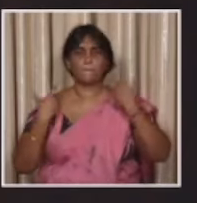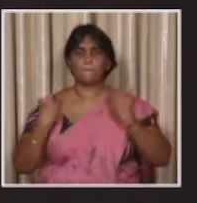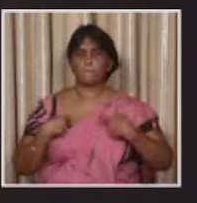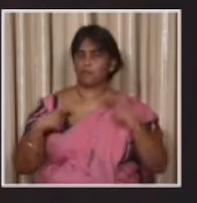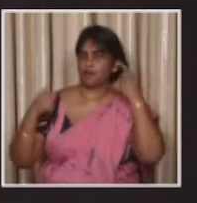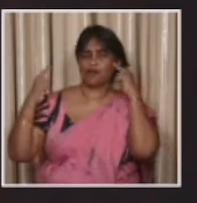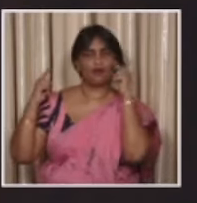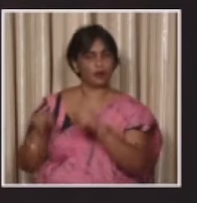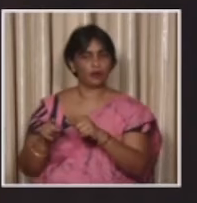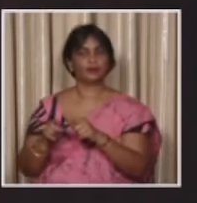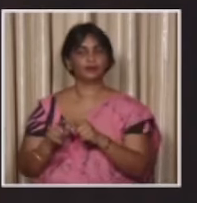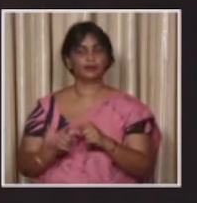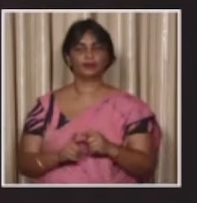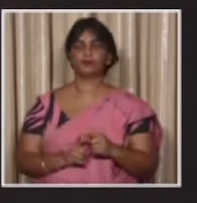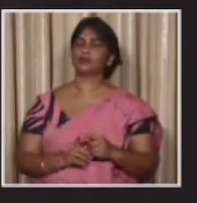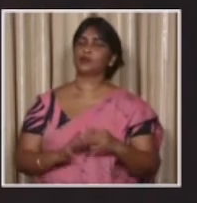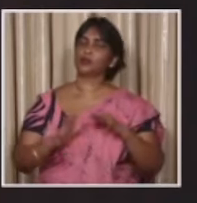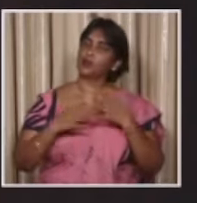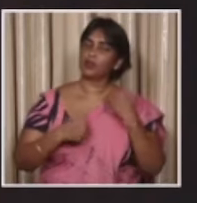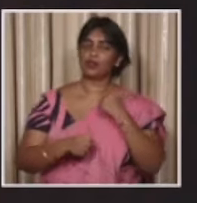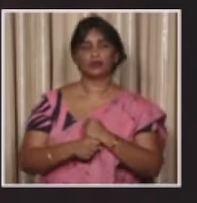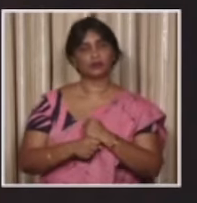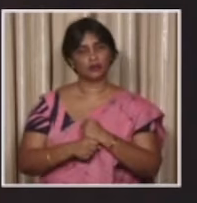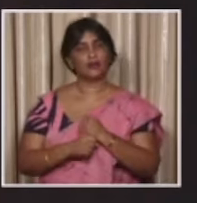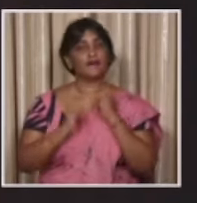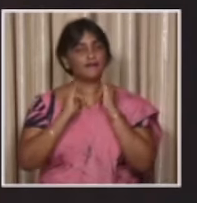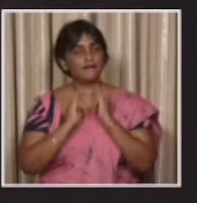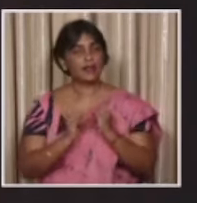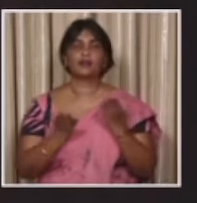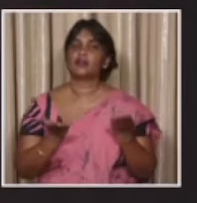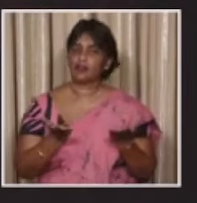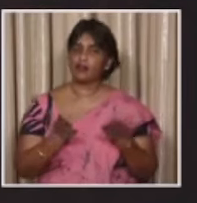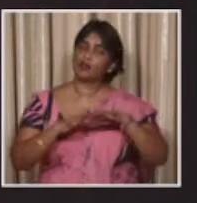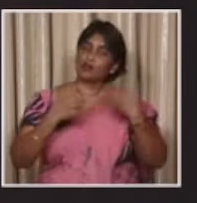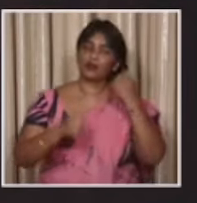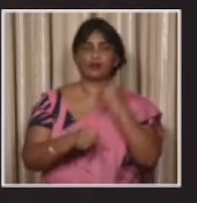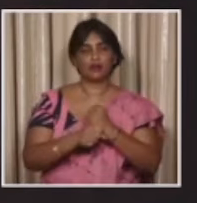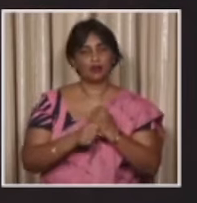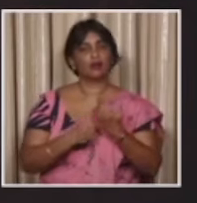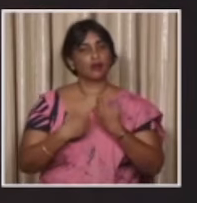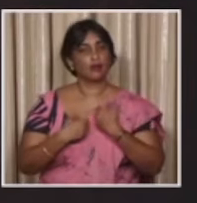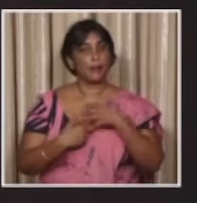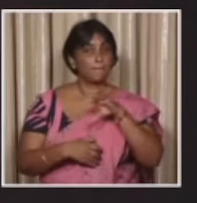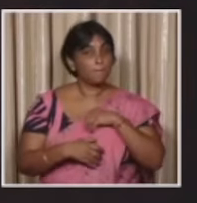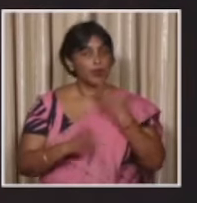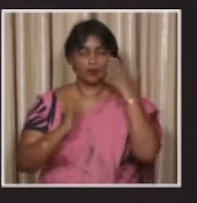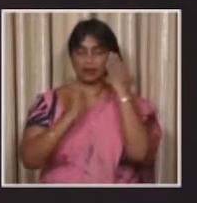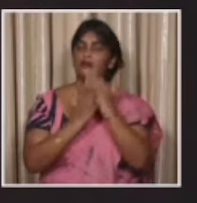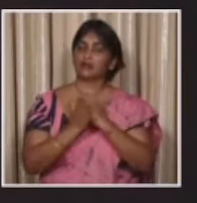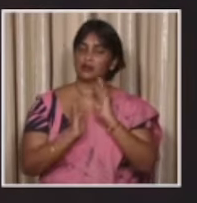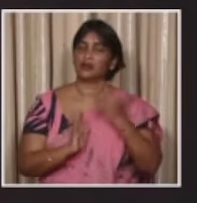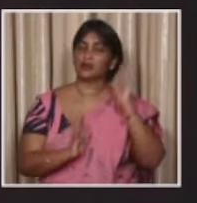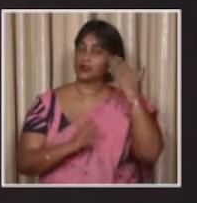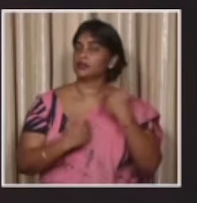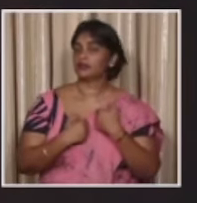ළඟට මොන ආණ්ඩුවෙත් වැරදි තියෙනවා, මොන ආණ්ඩුවෙත් අපිට එකග වෙන්න බැරි කාරණා දෙනවා. මොකද විශේෂයෙන්ම